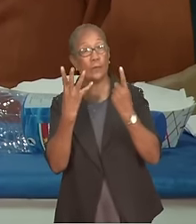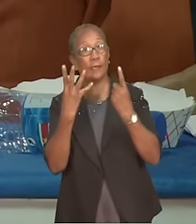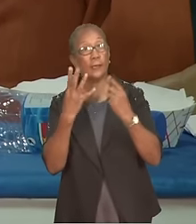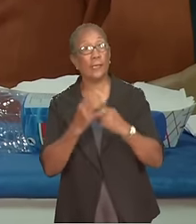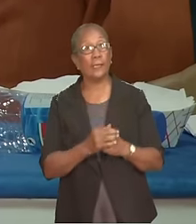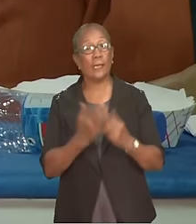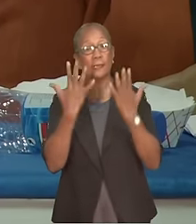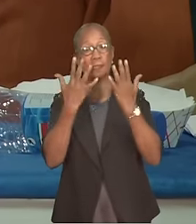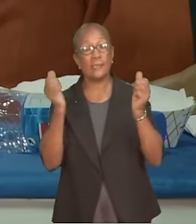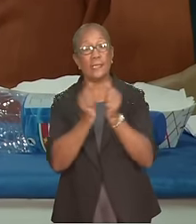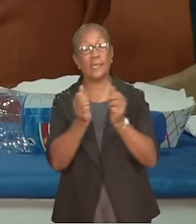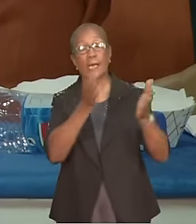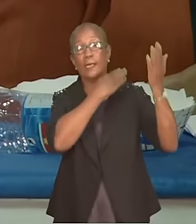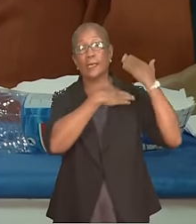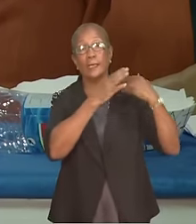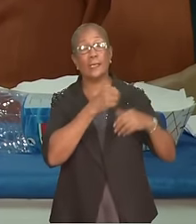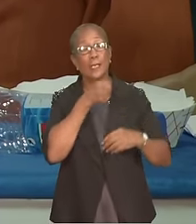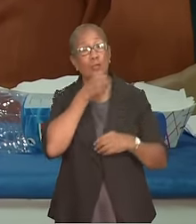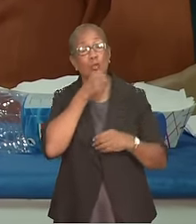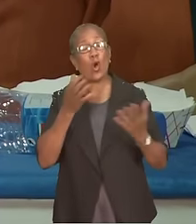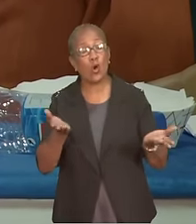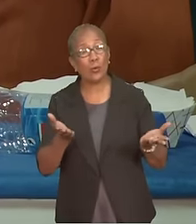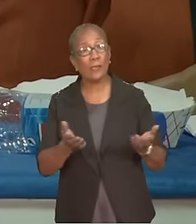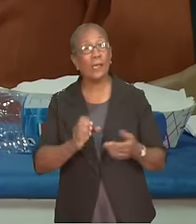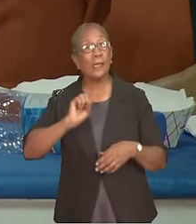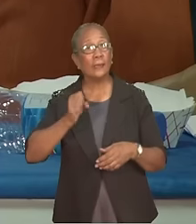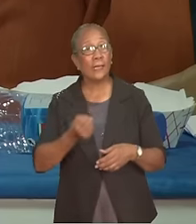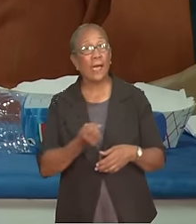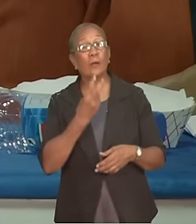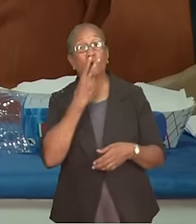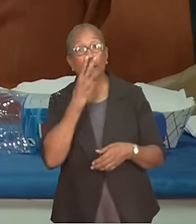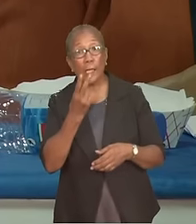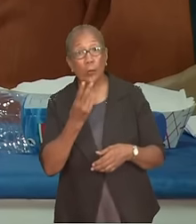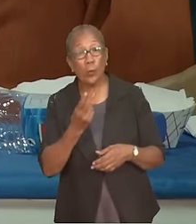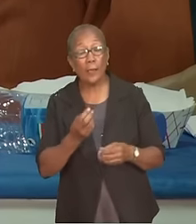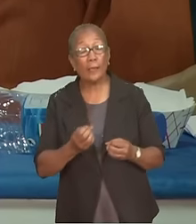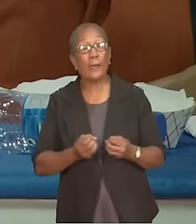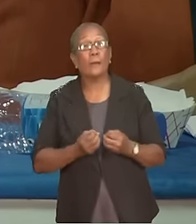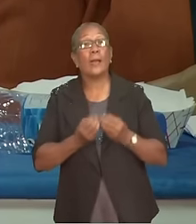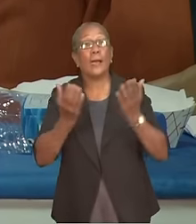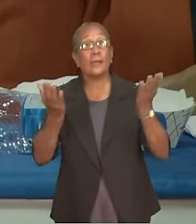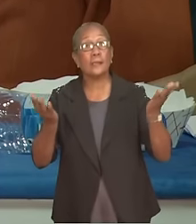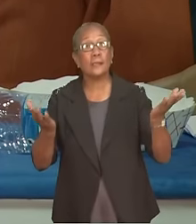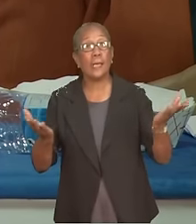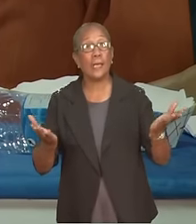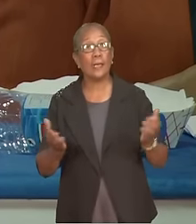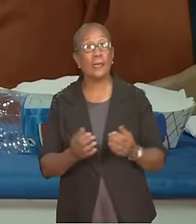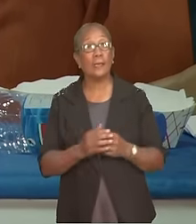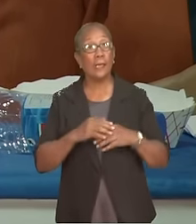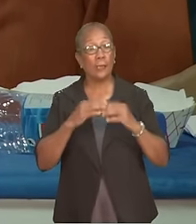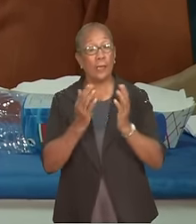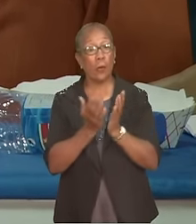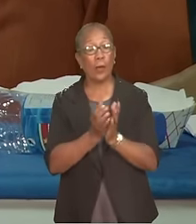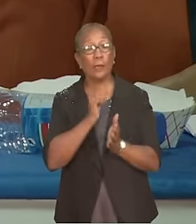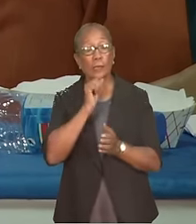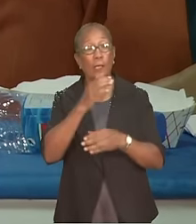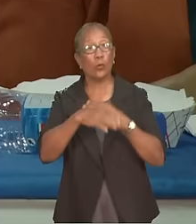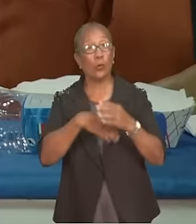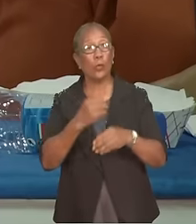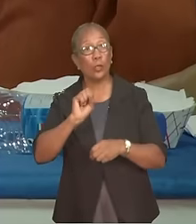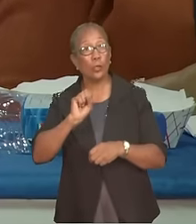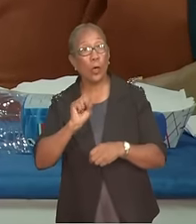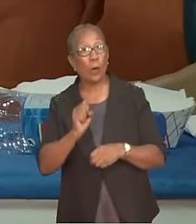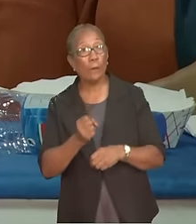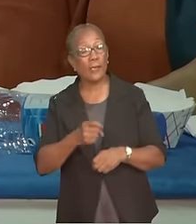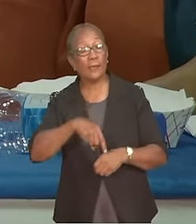al 10 jaar geleden. Dus ook wij kijken vol belangstelling uit naar de census die verricht zal worden. Omdat dat toch